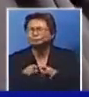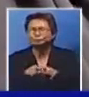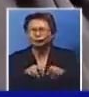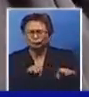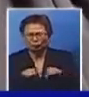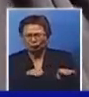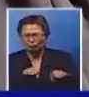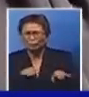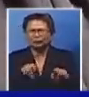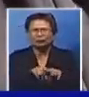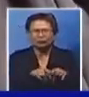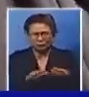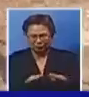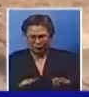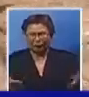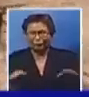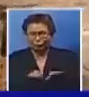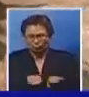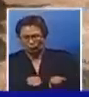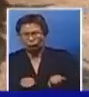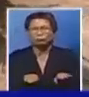bergegar lah. Tanah macam bergegar.